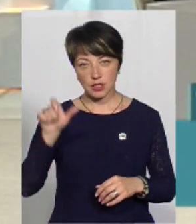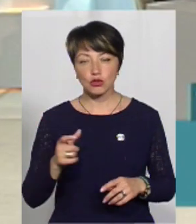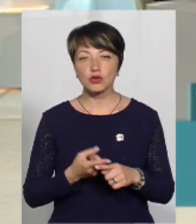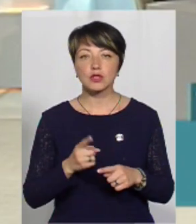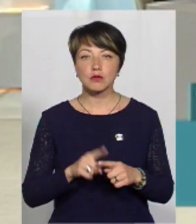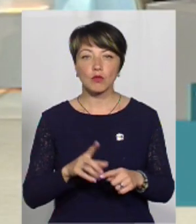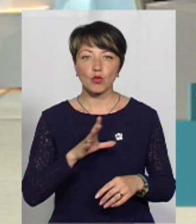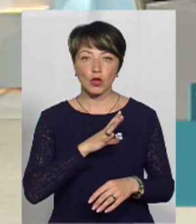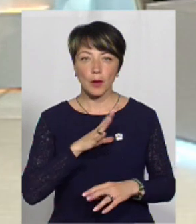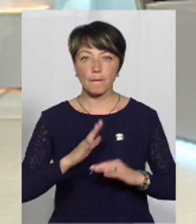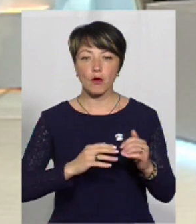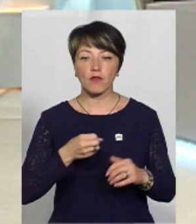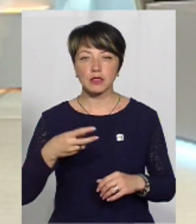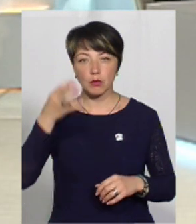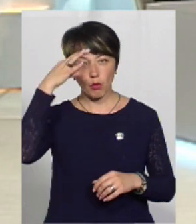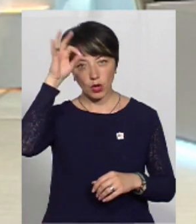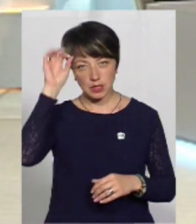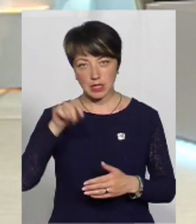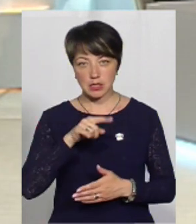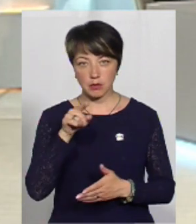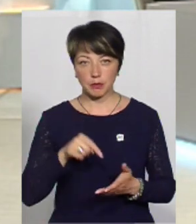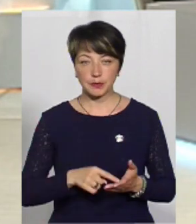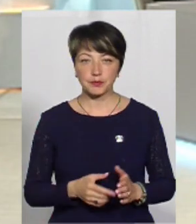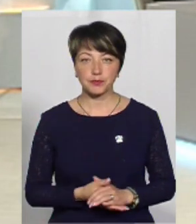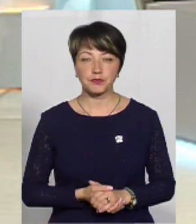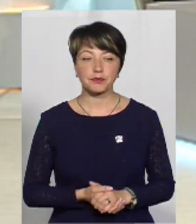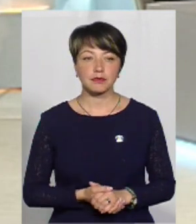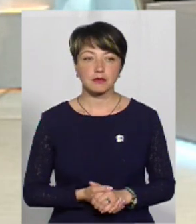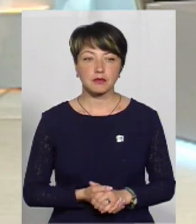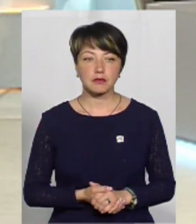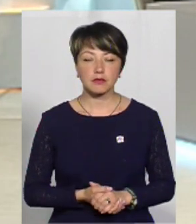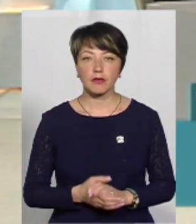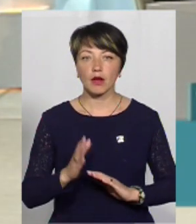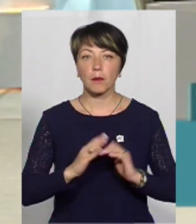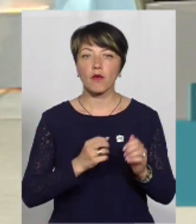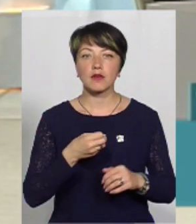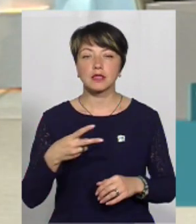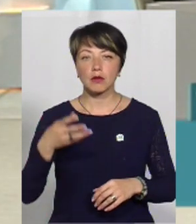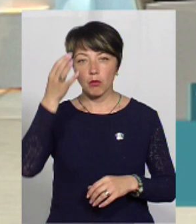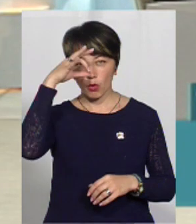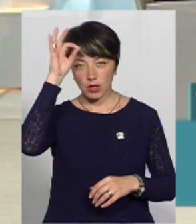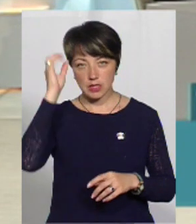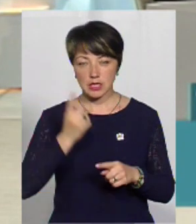Що означає бути професійним поліцейським? Будь ласка. Професійний поліцейський – це